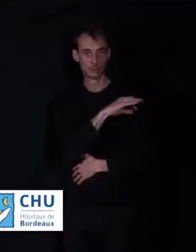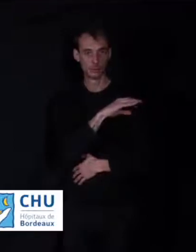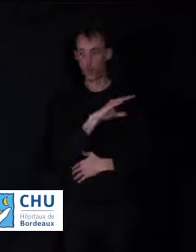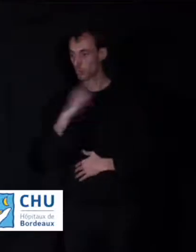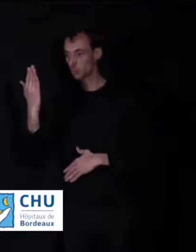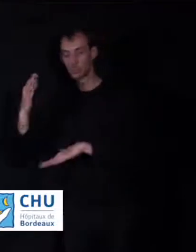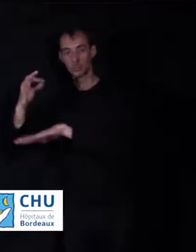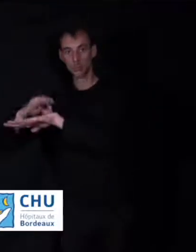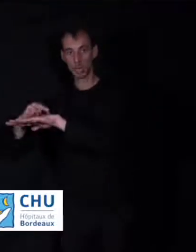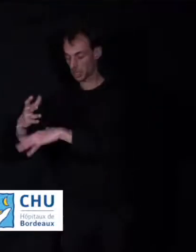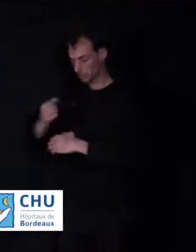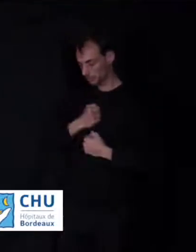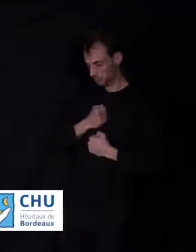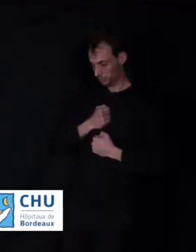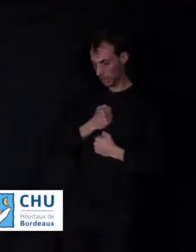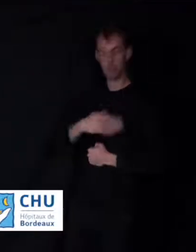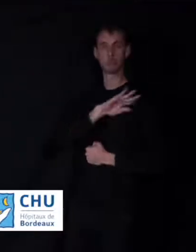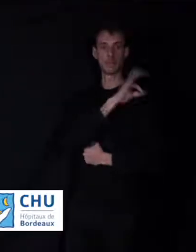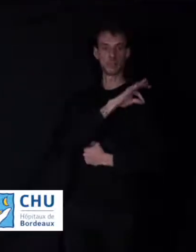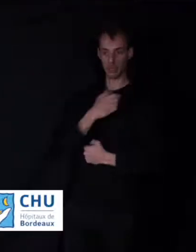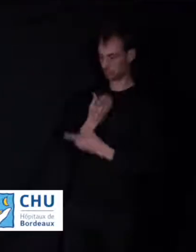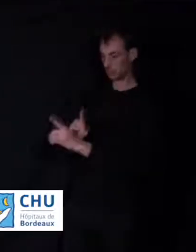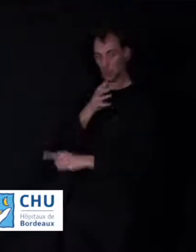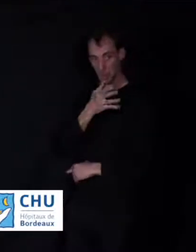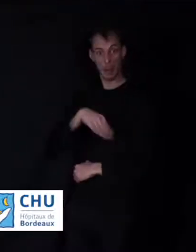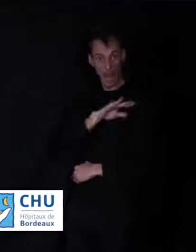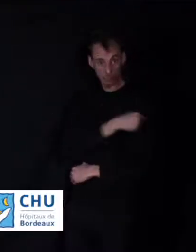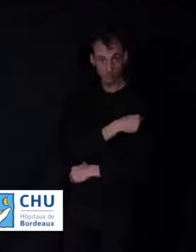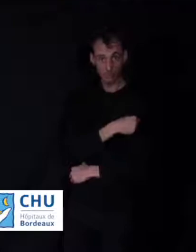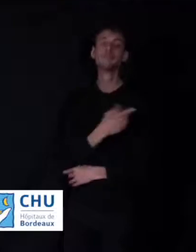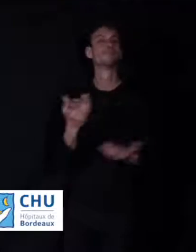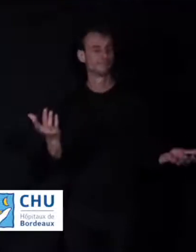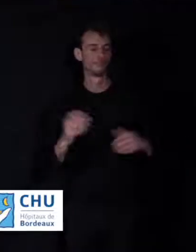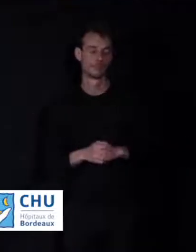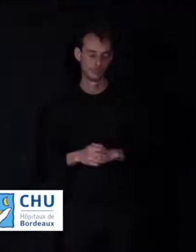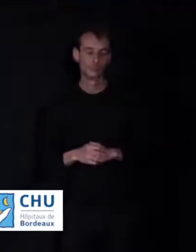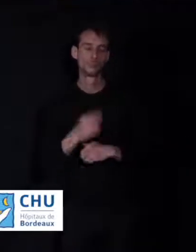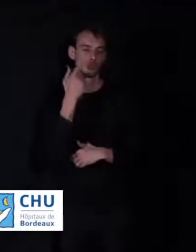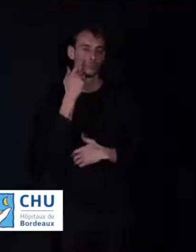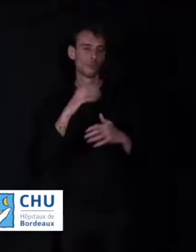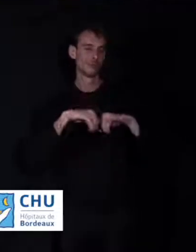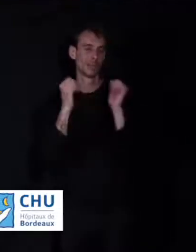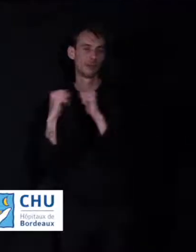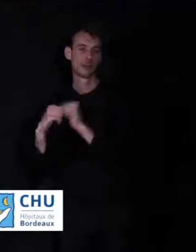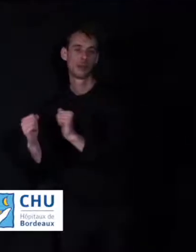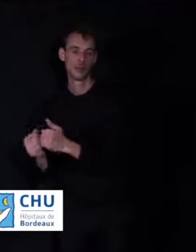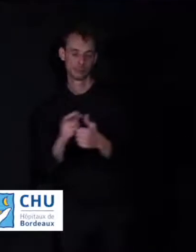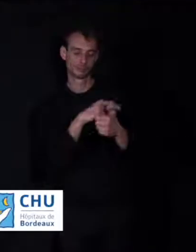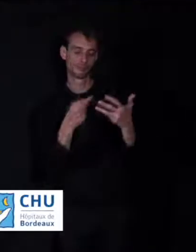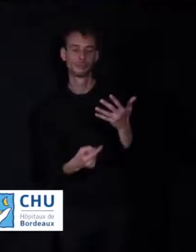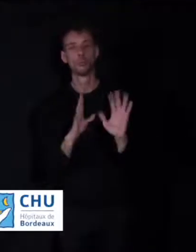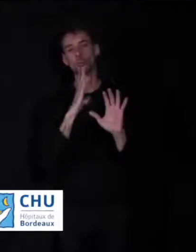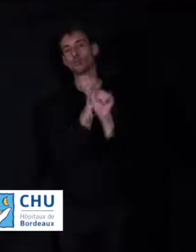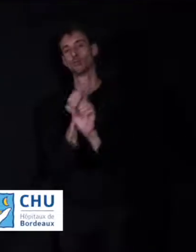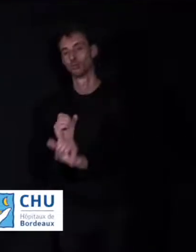d'autres agents infectieux. Alors on va voir un par un ces idées reçues de façon assez brève, je vous rassure.